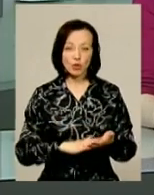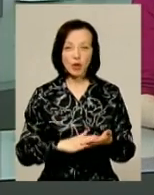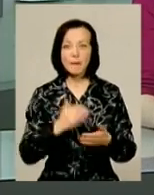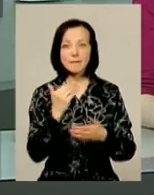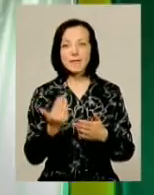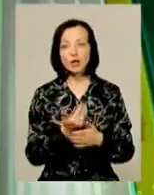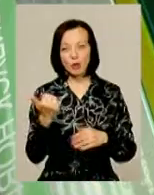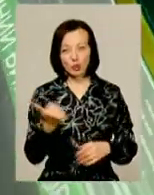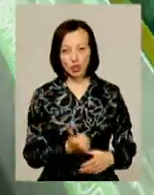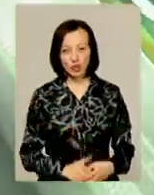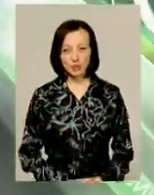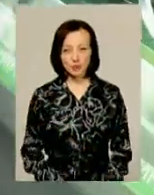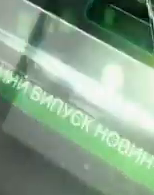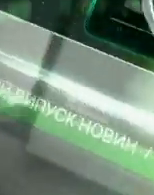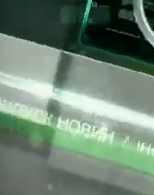панораму тиждень.